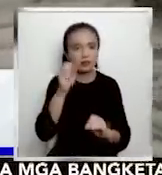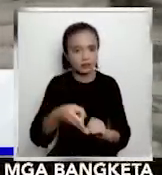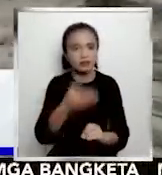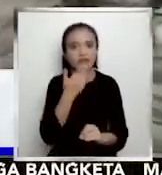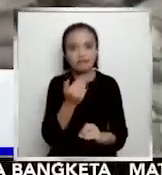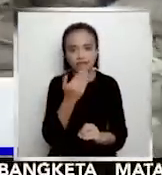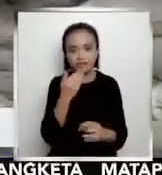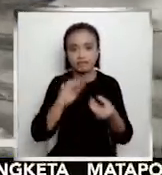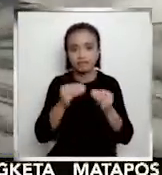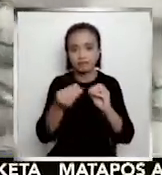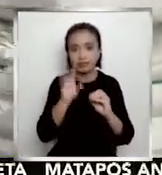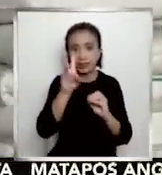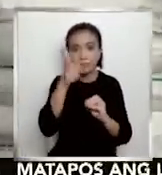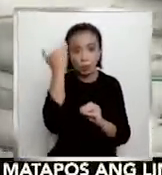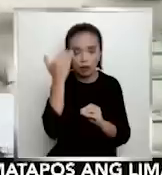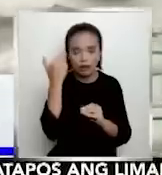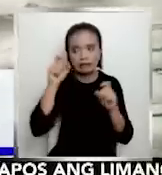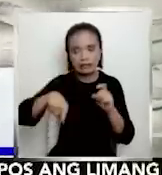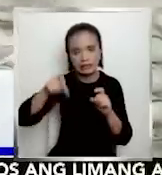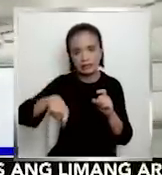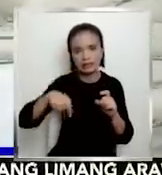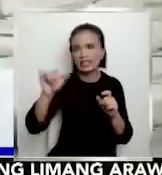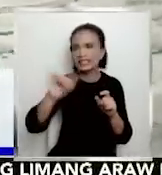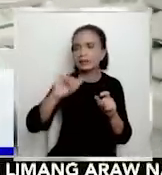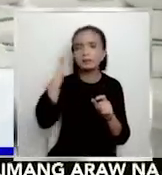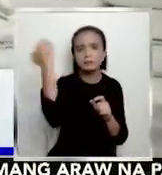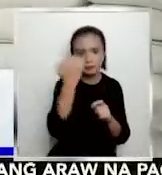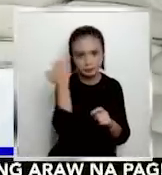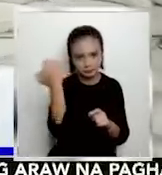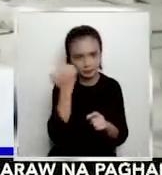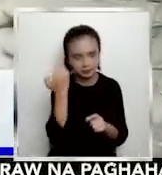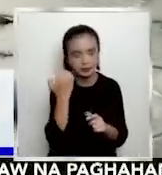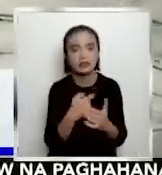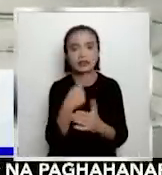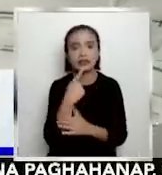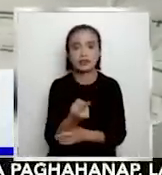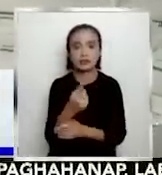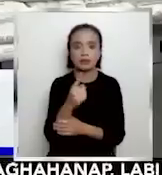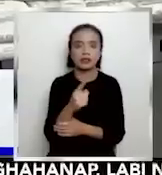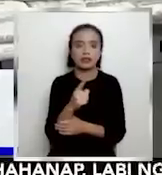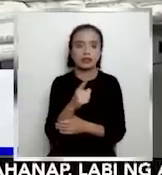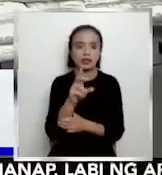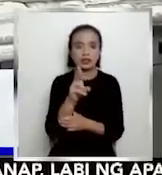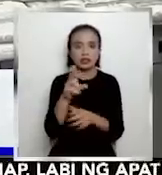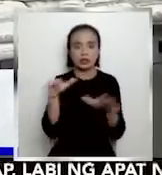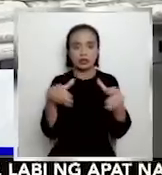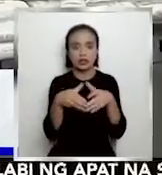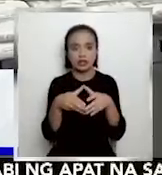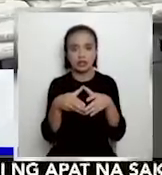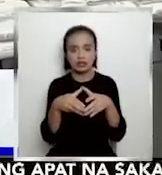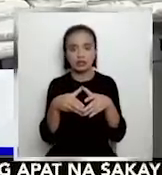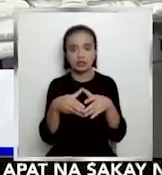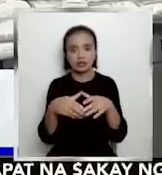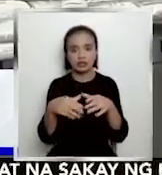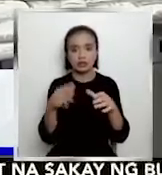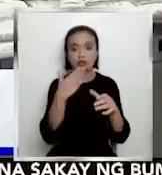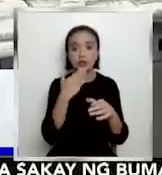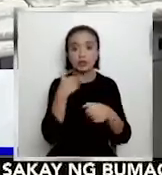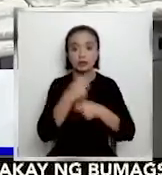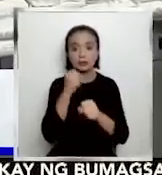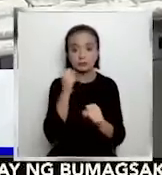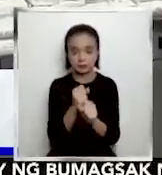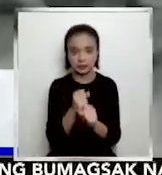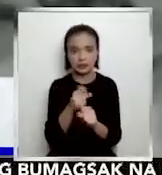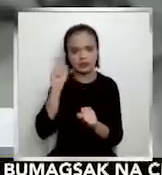na ang sitwasyon. Sa pananaw naman ng United Sugar Producers Federation of the Philippines o UNIFED, dapat beripikahin muna